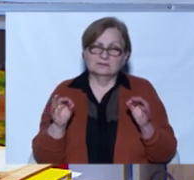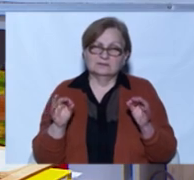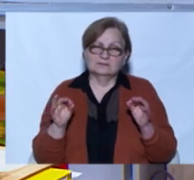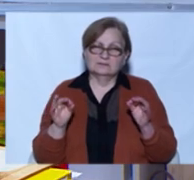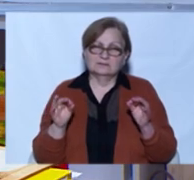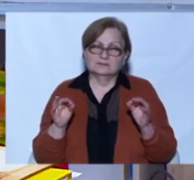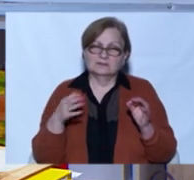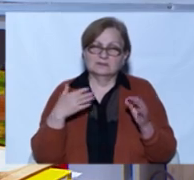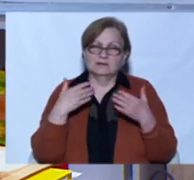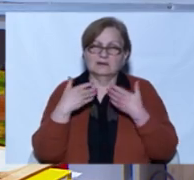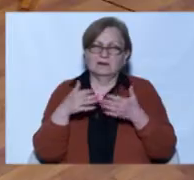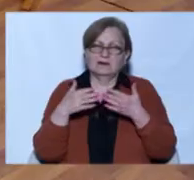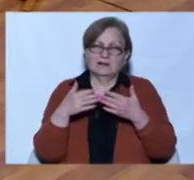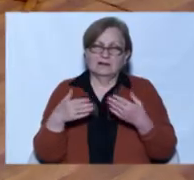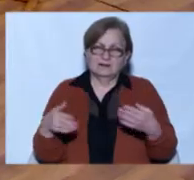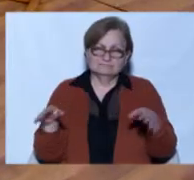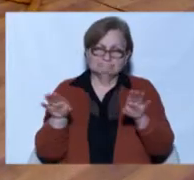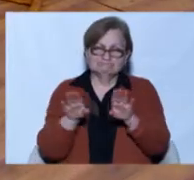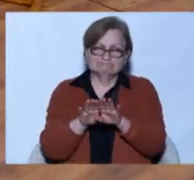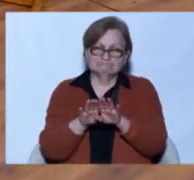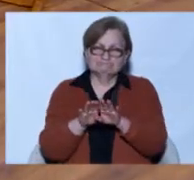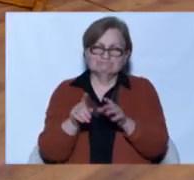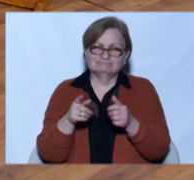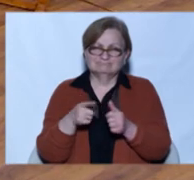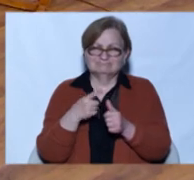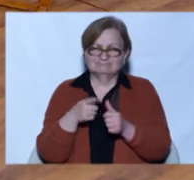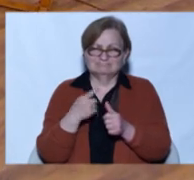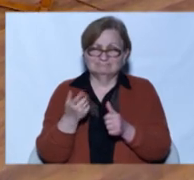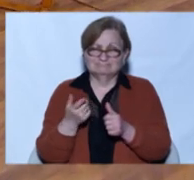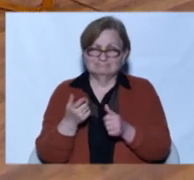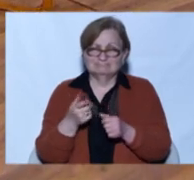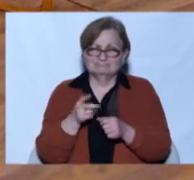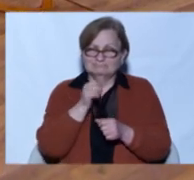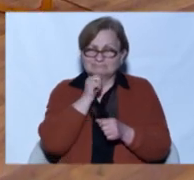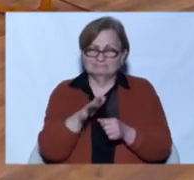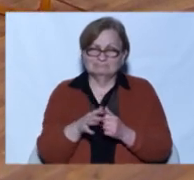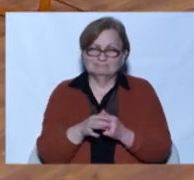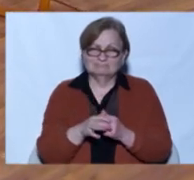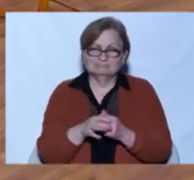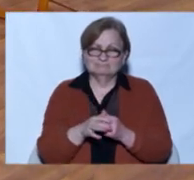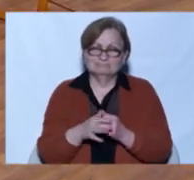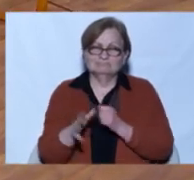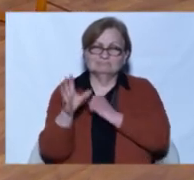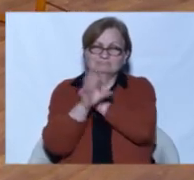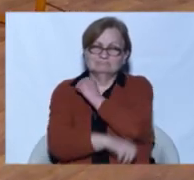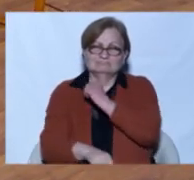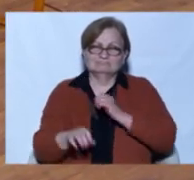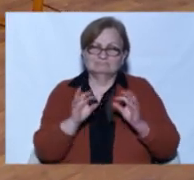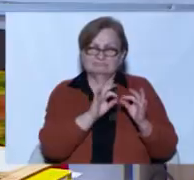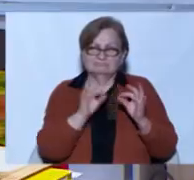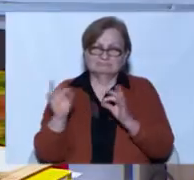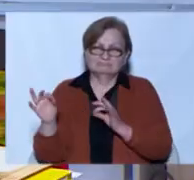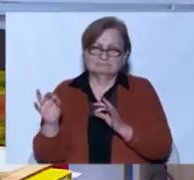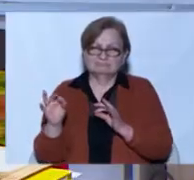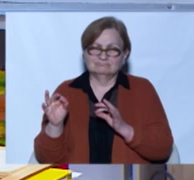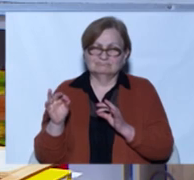კარის დახურვასავით არის, ხო? ესე შრალად რომ ვთქვათ. თუმცა ბოლო წინადადება უფრო